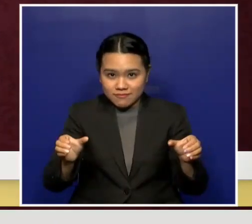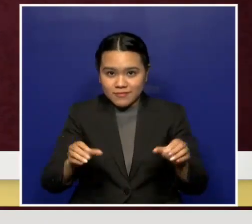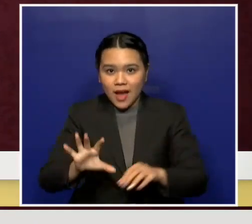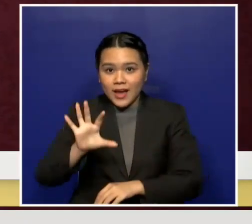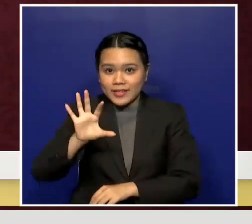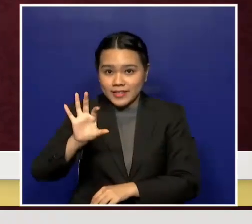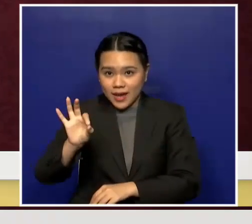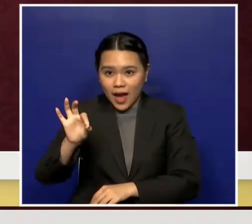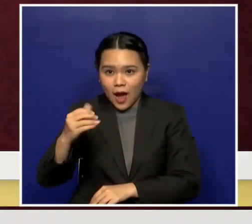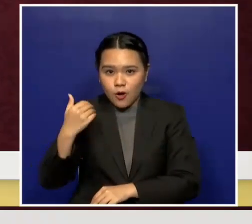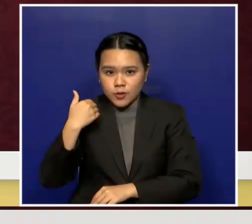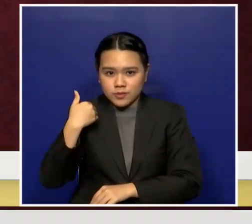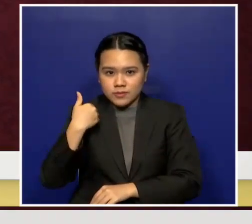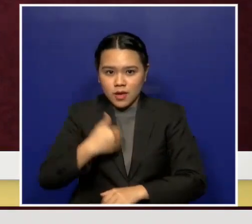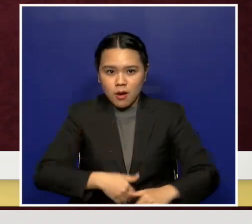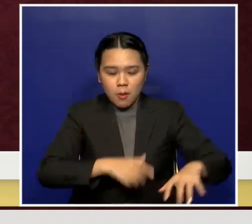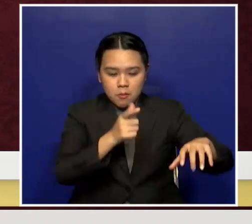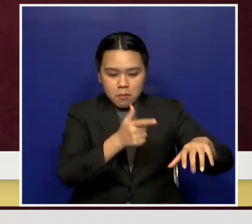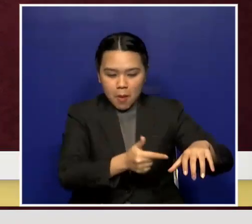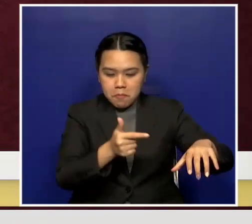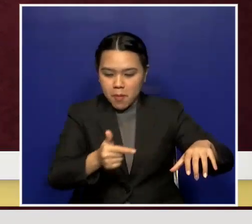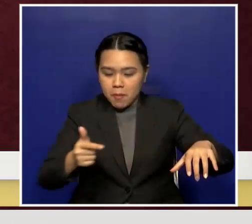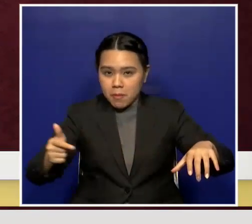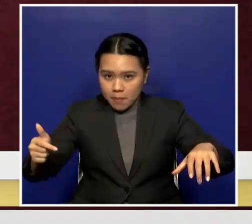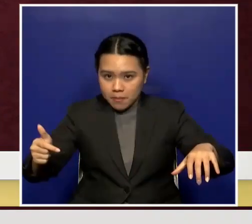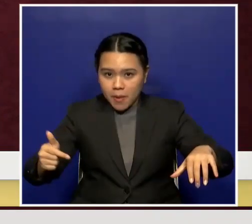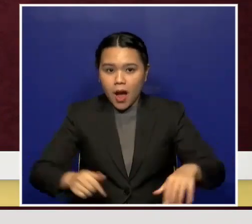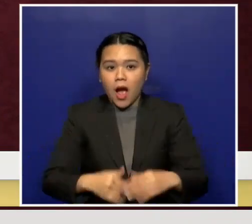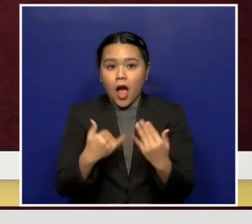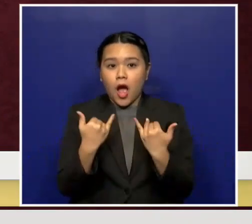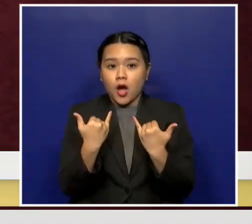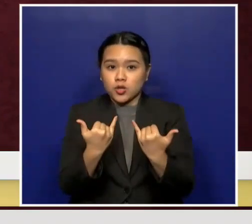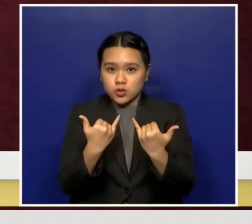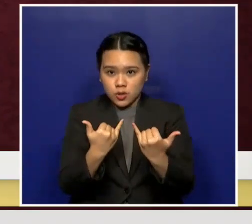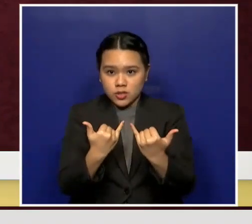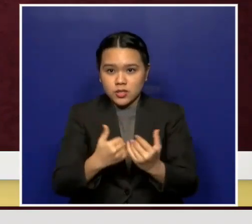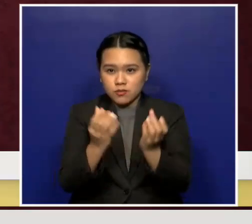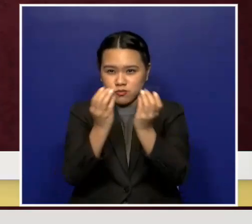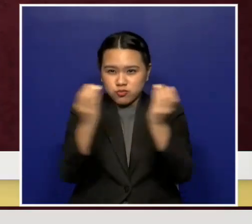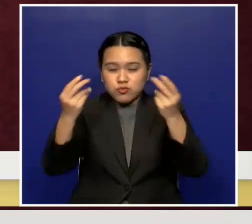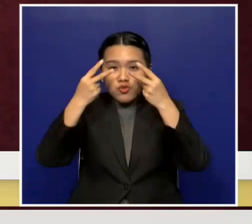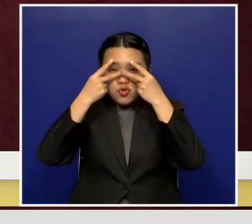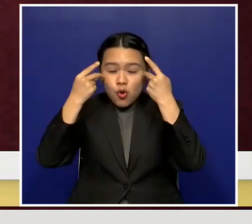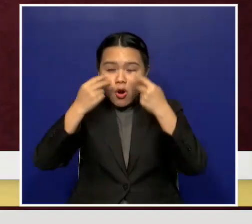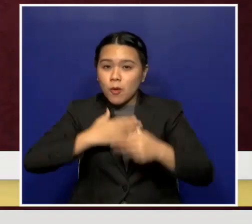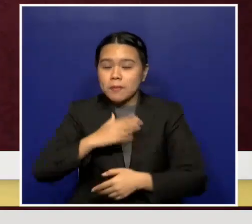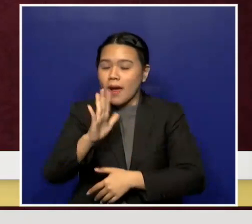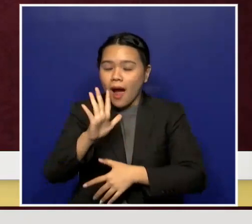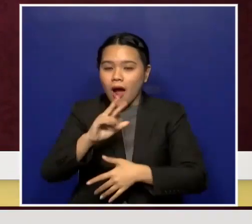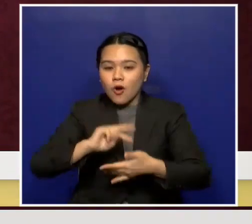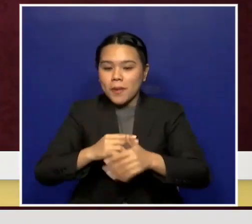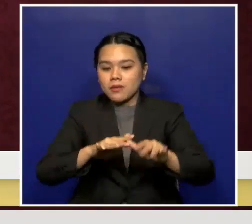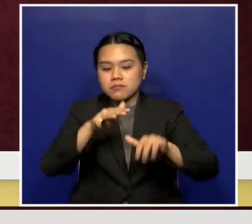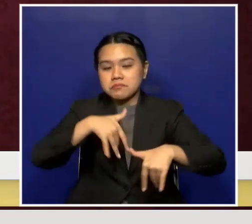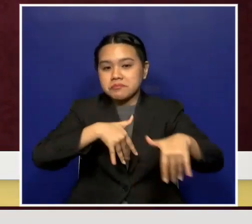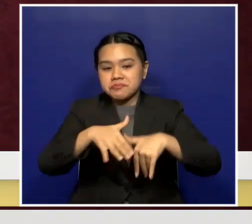ามไปท่านบอกไม่ให้เรียกรัฐมนตรีไอ้รัฐธรรมนูญฉบับโจรผมไม่เรียกแล้วครับนะฉบับกดดันประชาชนเอามาถือ